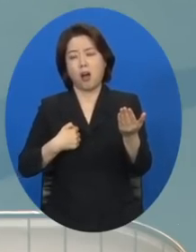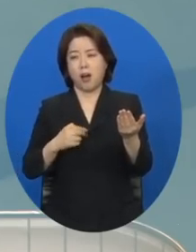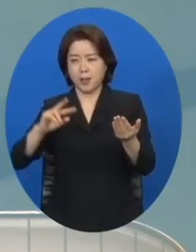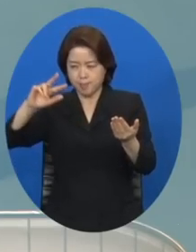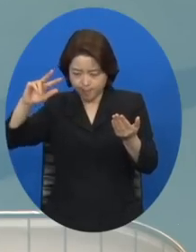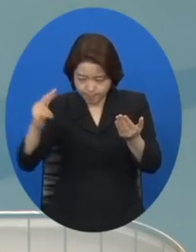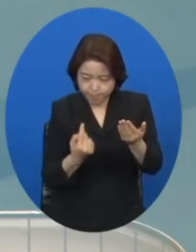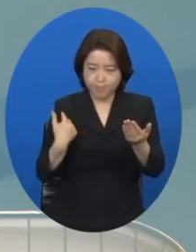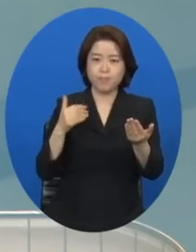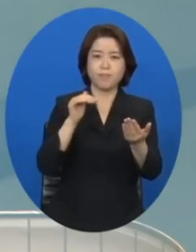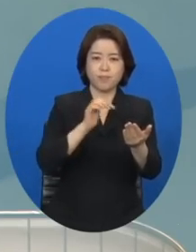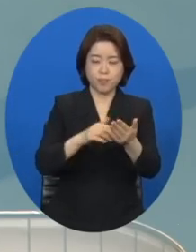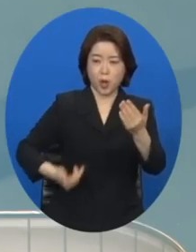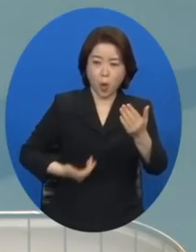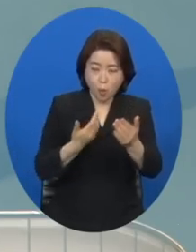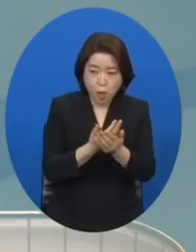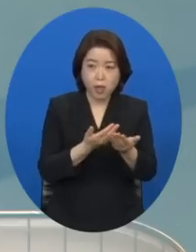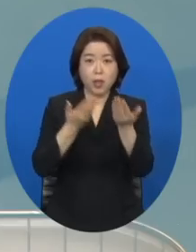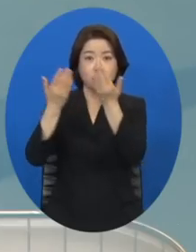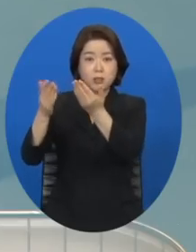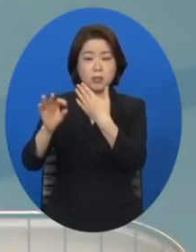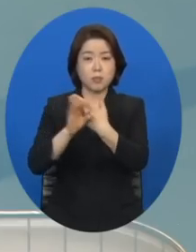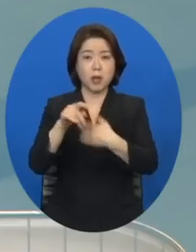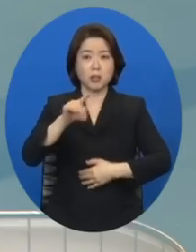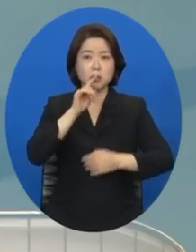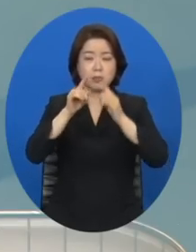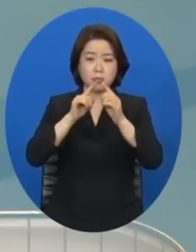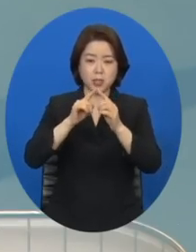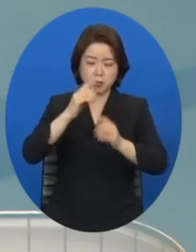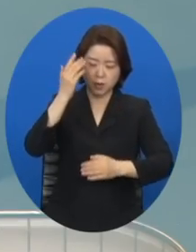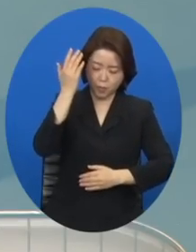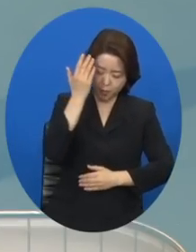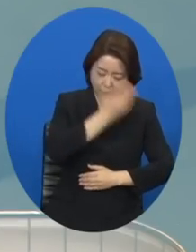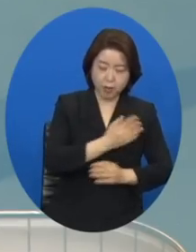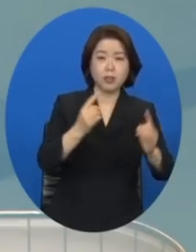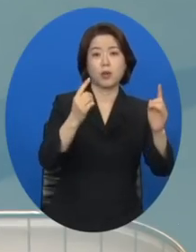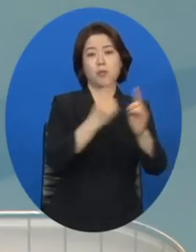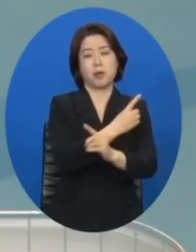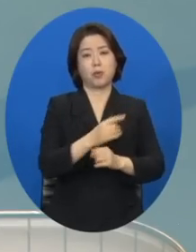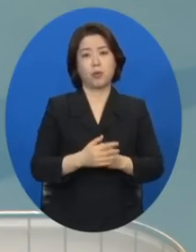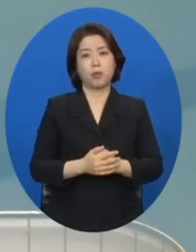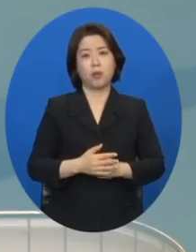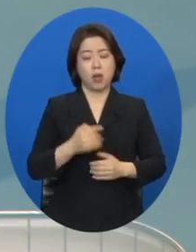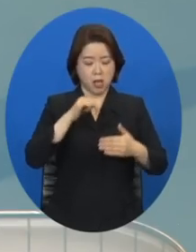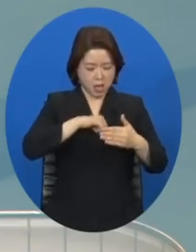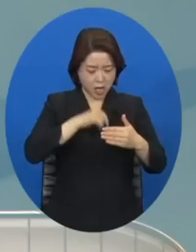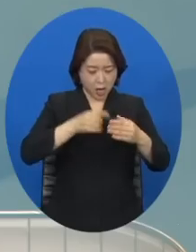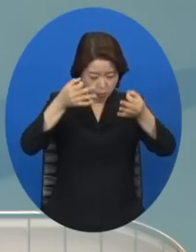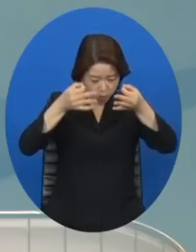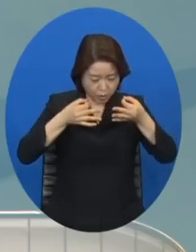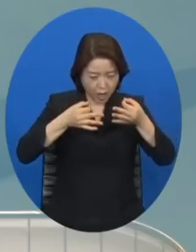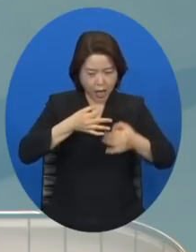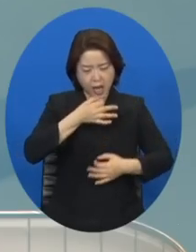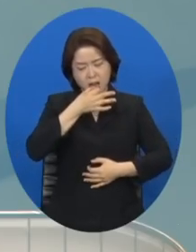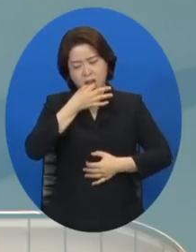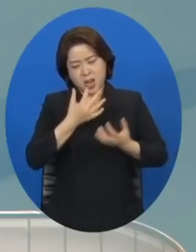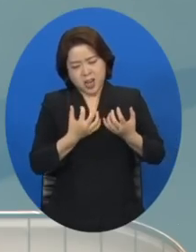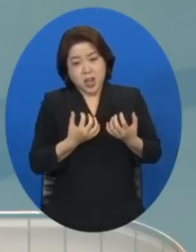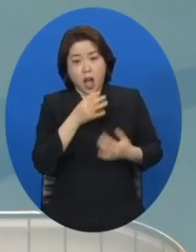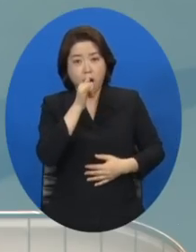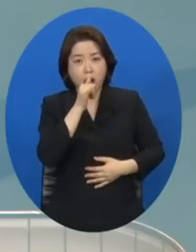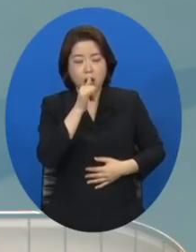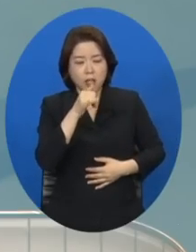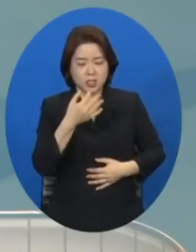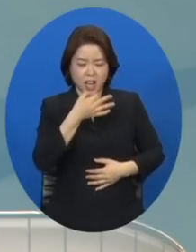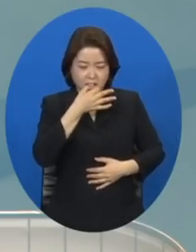돌이키겠습니다 이렇게 반응하게 되면 그 말씀으로 정결하게 되는 거예요 아 내 안에 탐욕이 있었구나 말씀을 들으니까 탐욕은